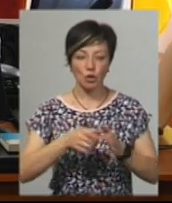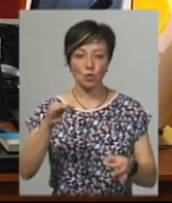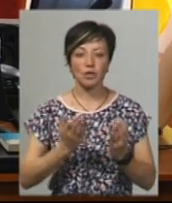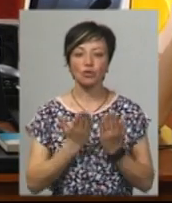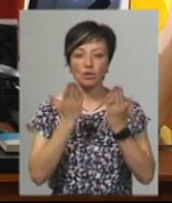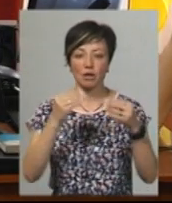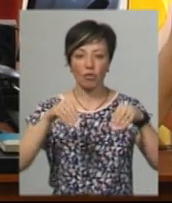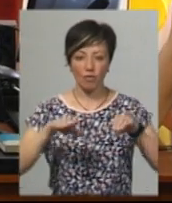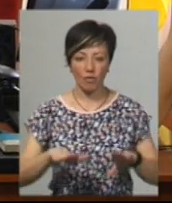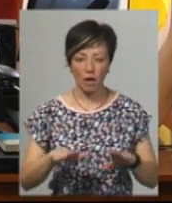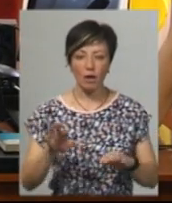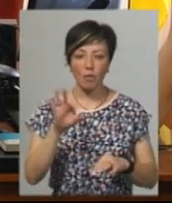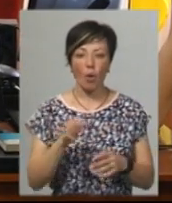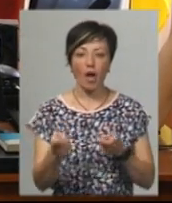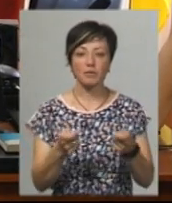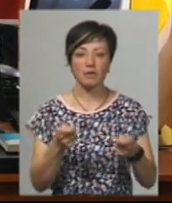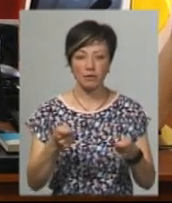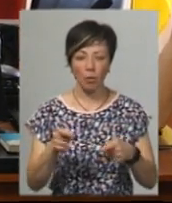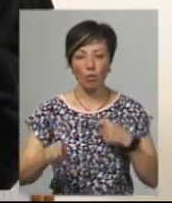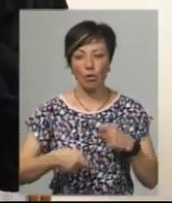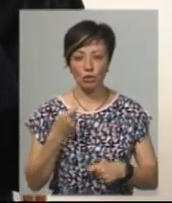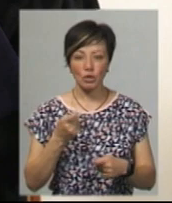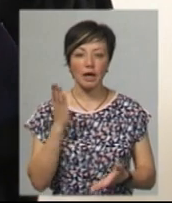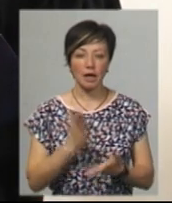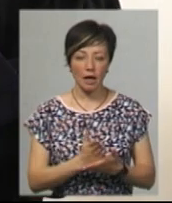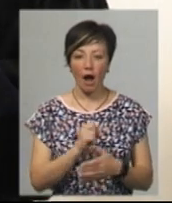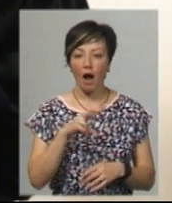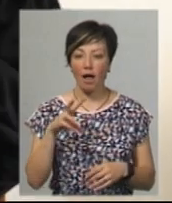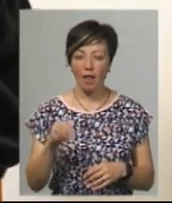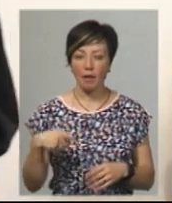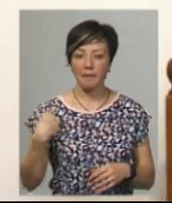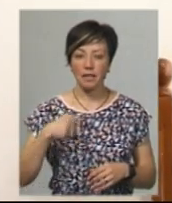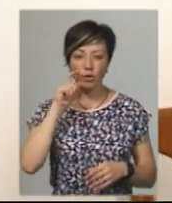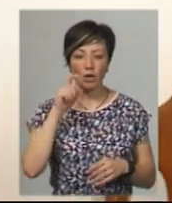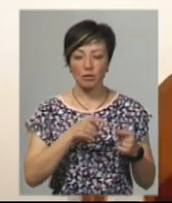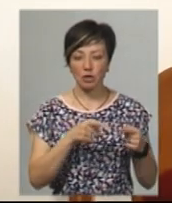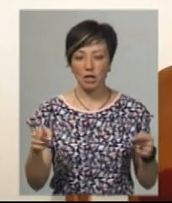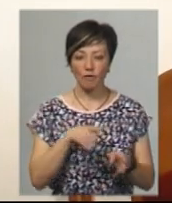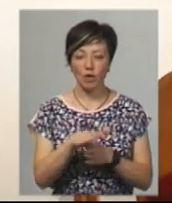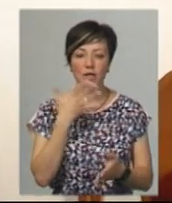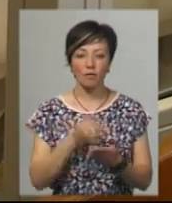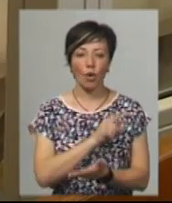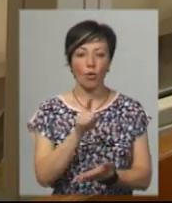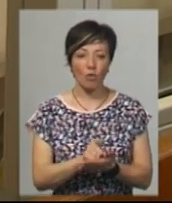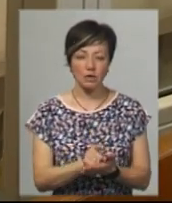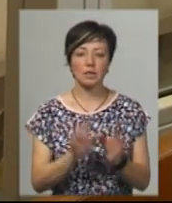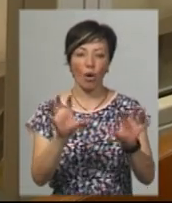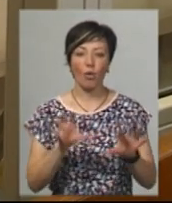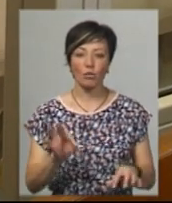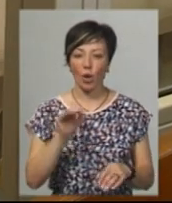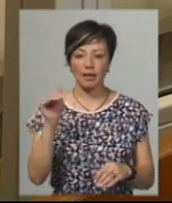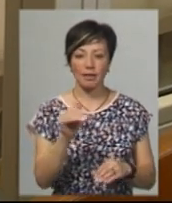зачитав ухвалу, в якій йдеться, що адміністративне правопорушення є. Проте на президента України під час виконання своїх обов'язків діє закон